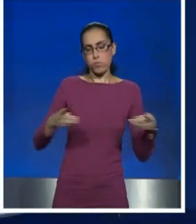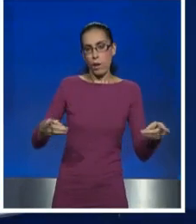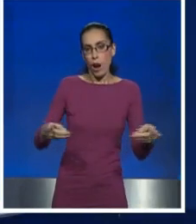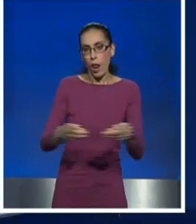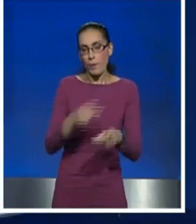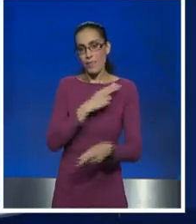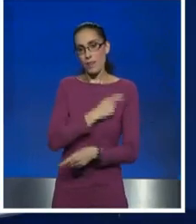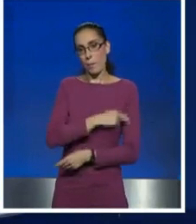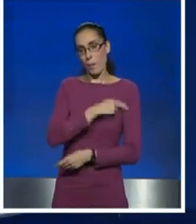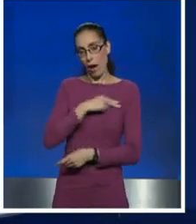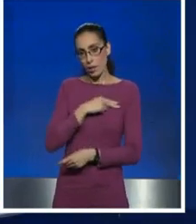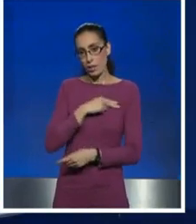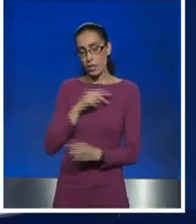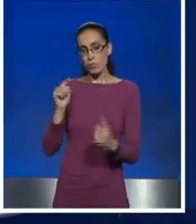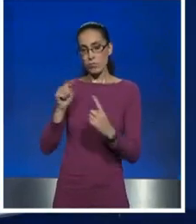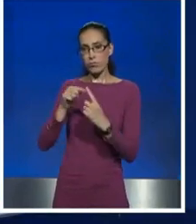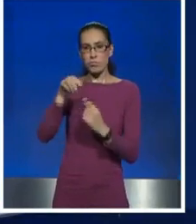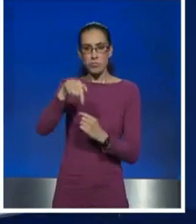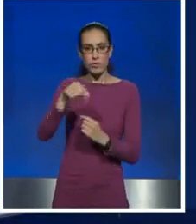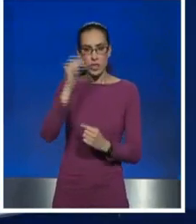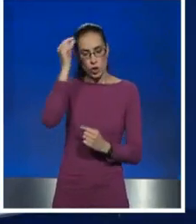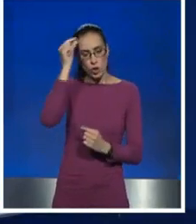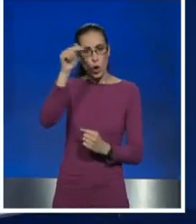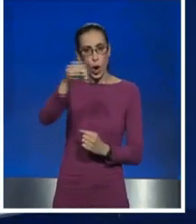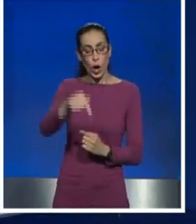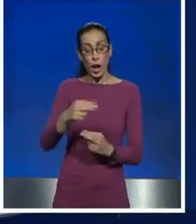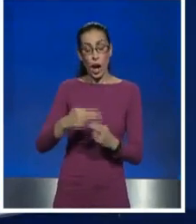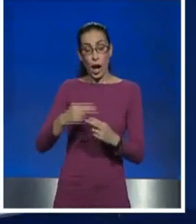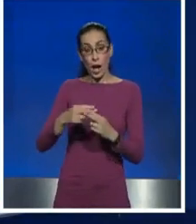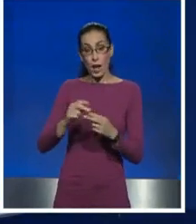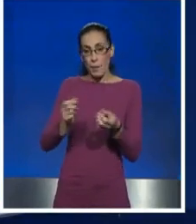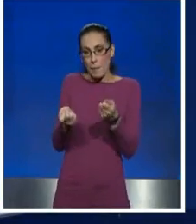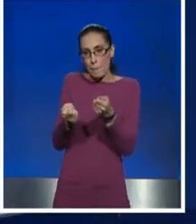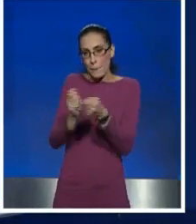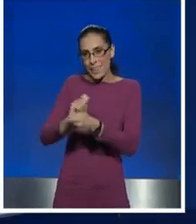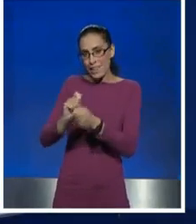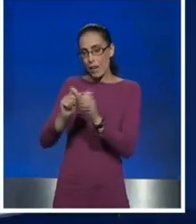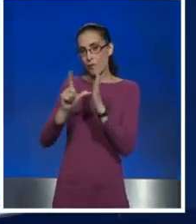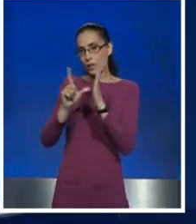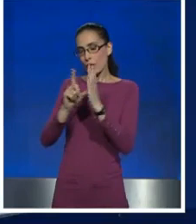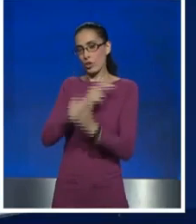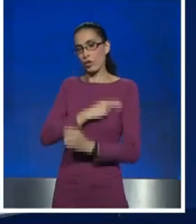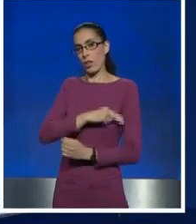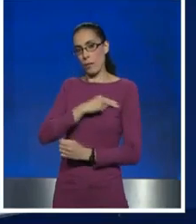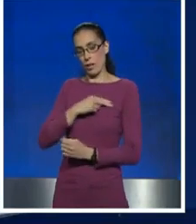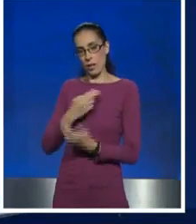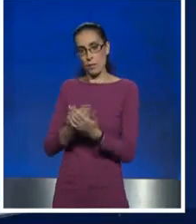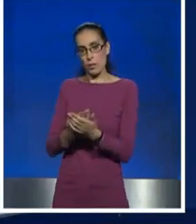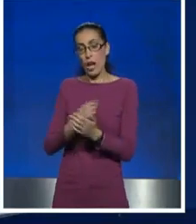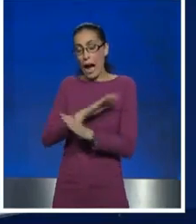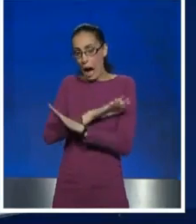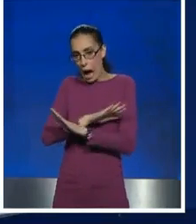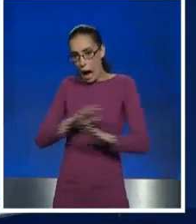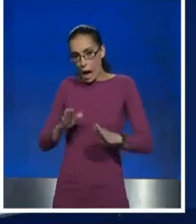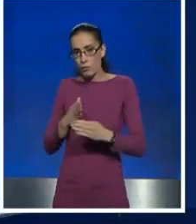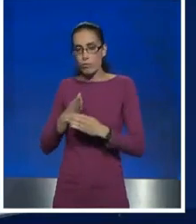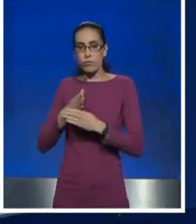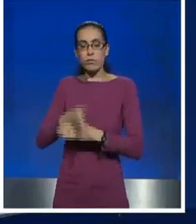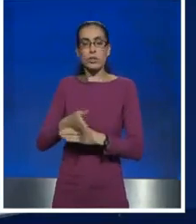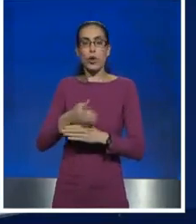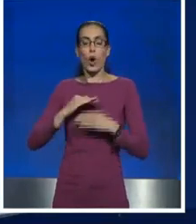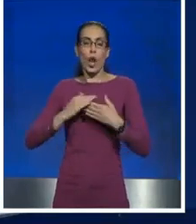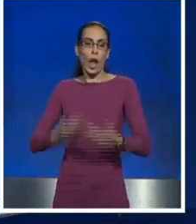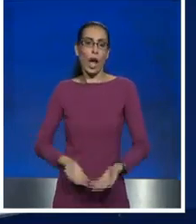oħra ħajdaħħal emenda fl-ikbar liġi ta' Malta biex l-abbord ma jidħol qatt f'Malta. Ara jistax